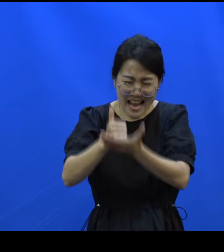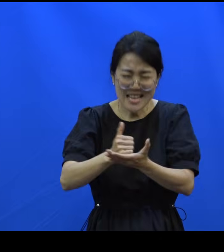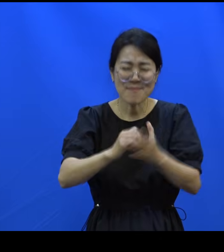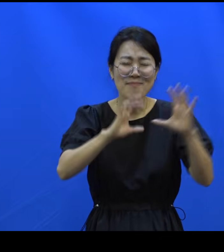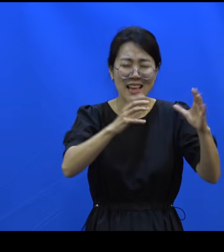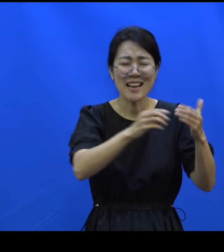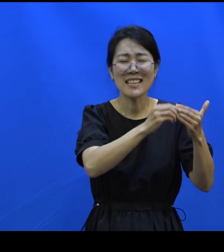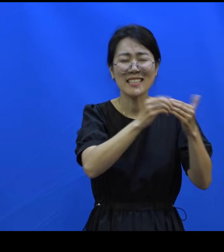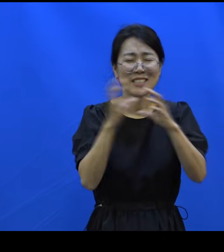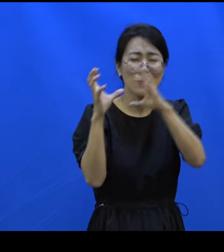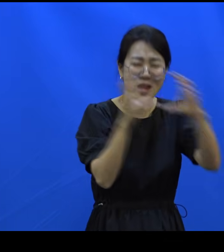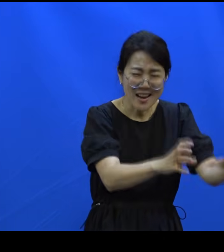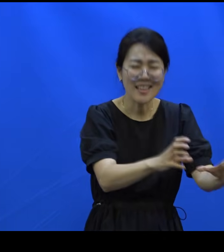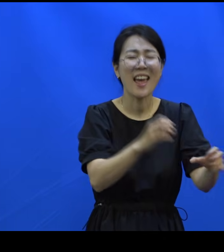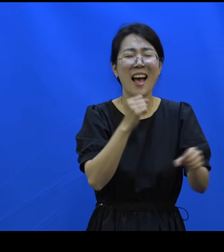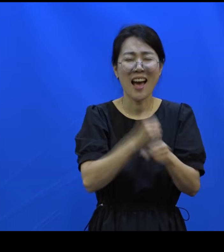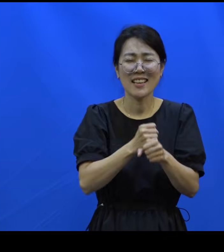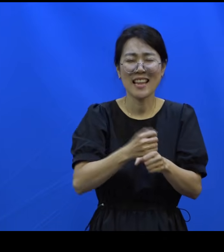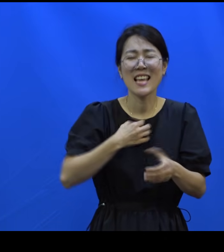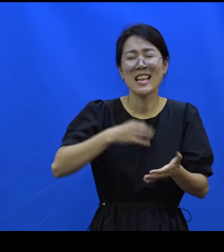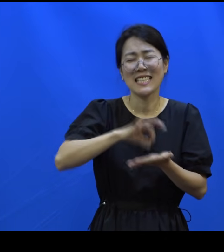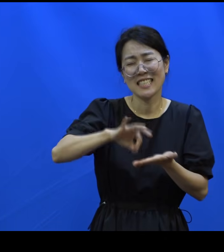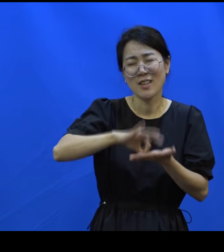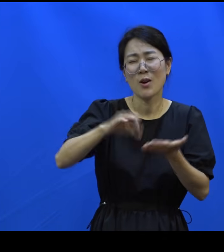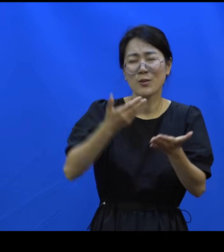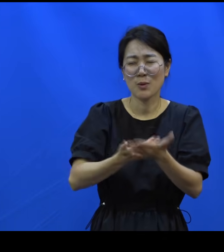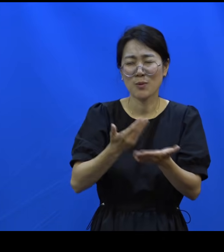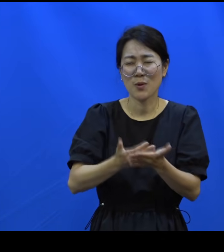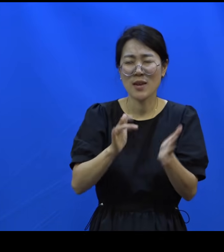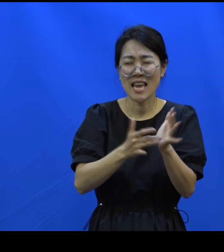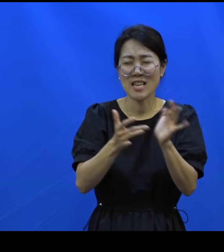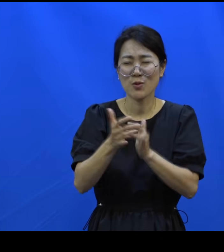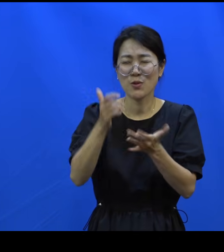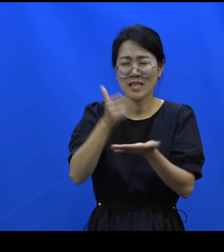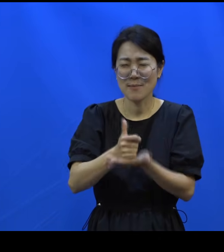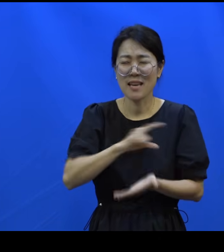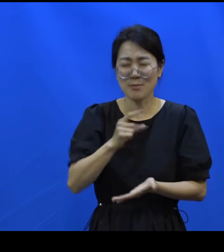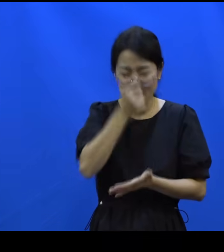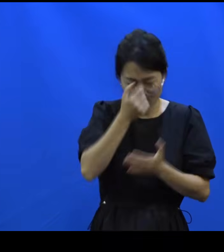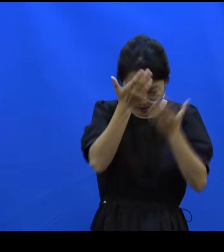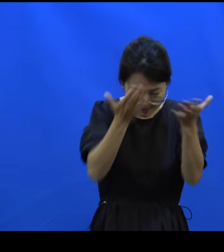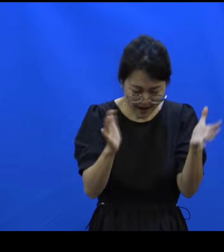쓰임받게 하여 주시옵소서. 예수님의 이름으로 기도하옵나이다. 아멘.